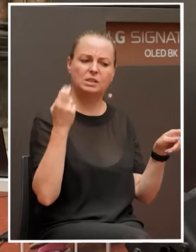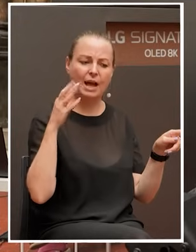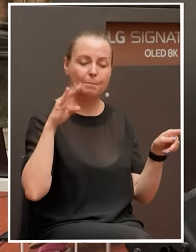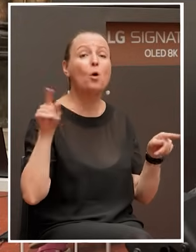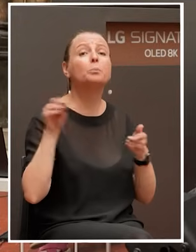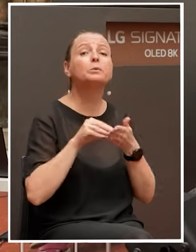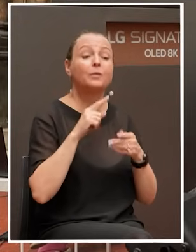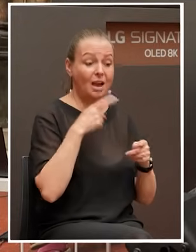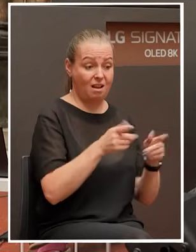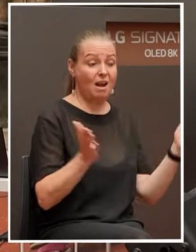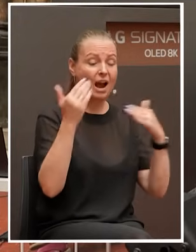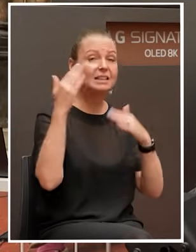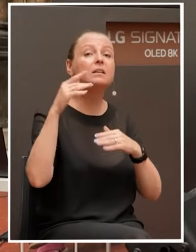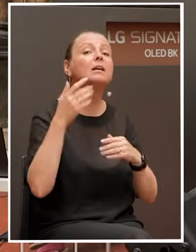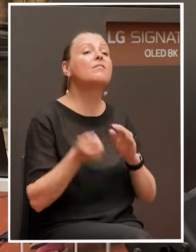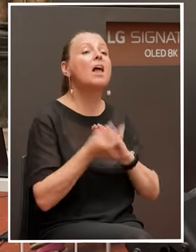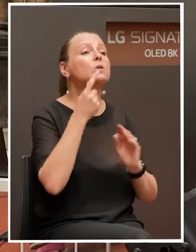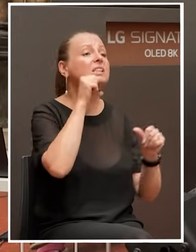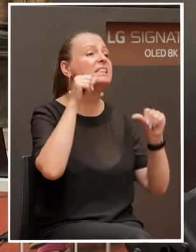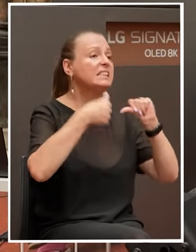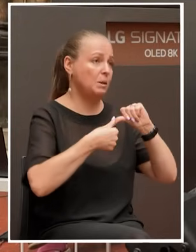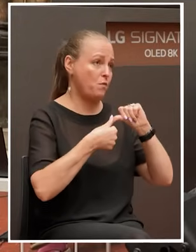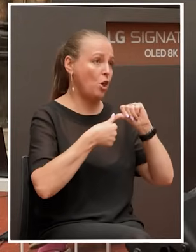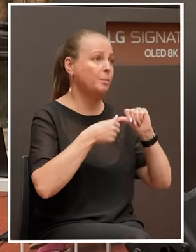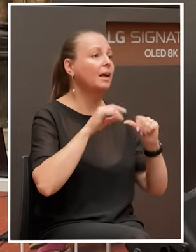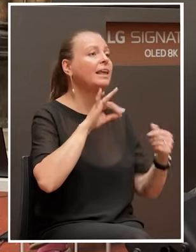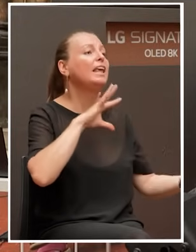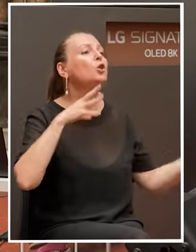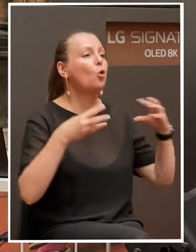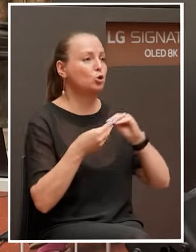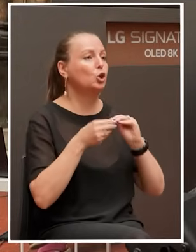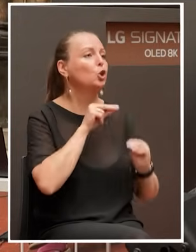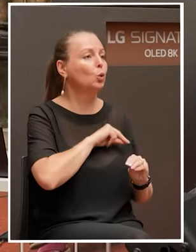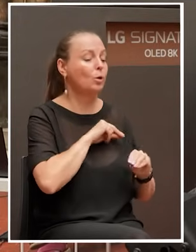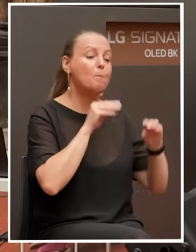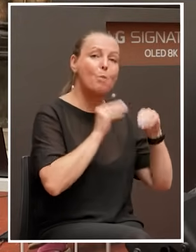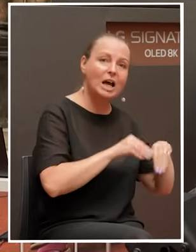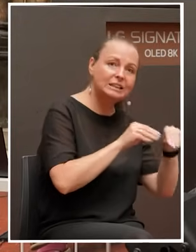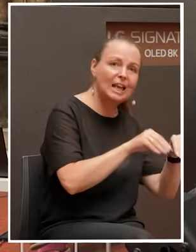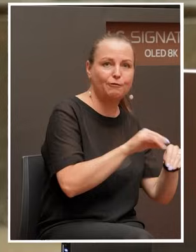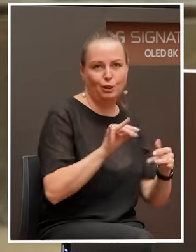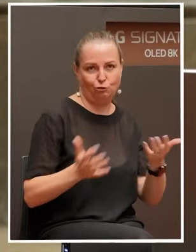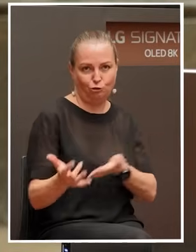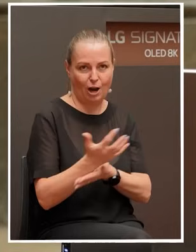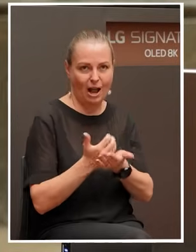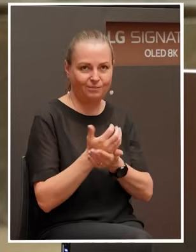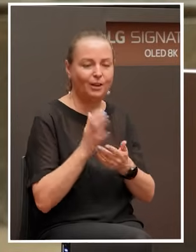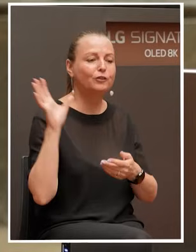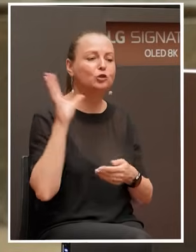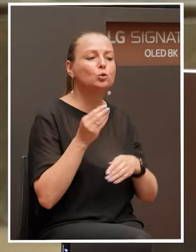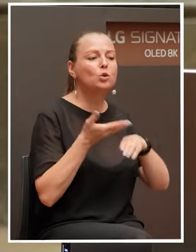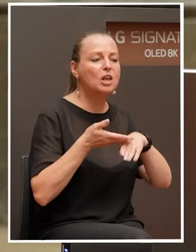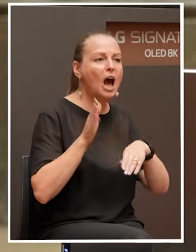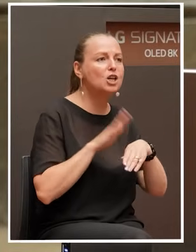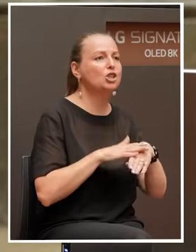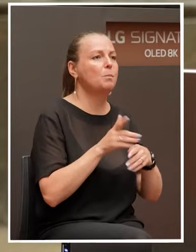«Эти полотна символизируют и тожат труд, посев и жатву. Всю тяжесть, тяжелую